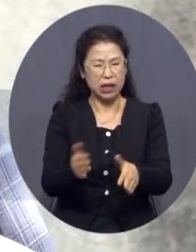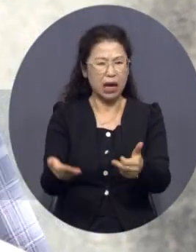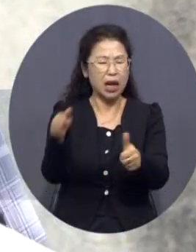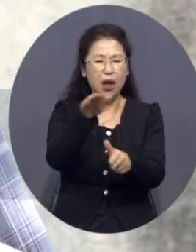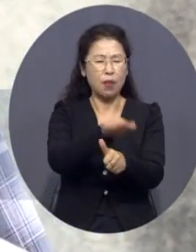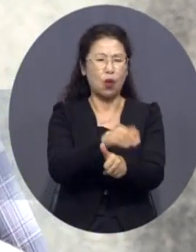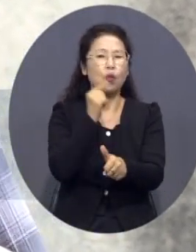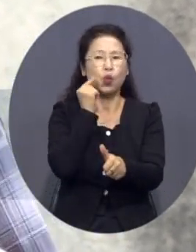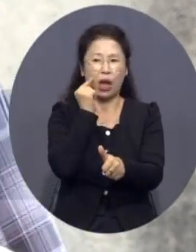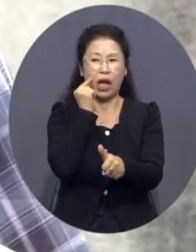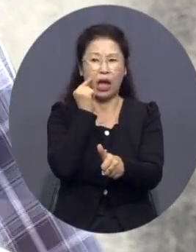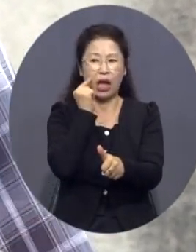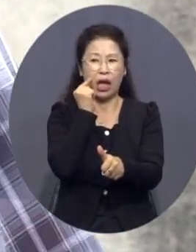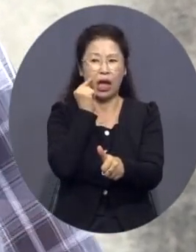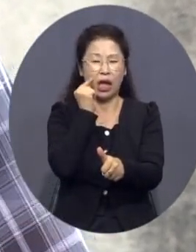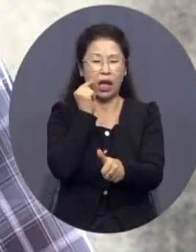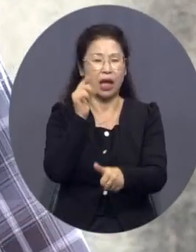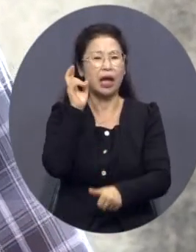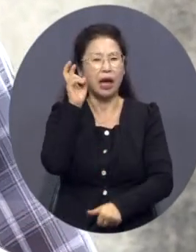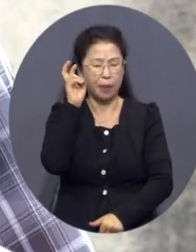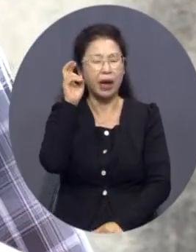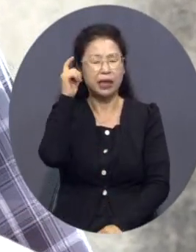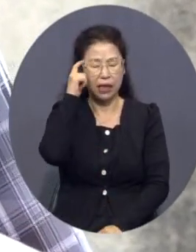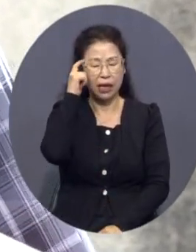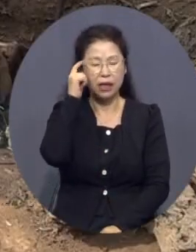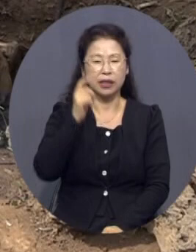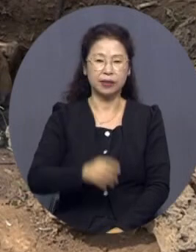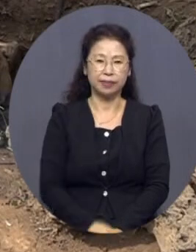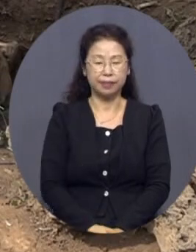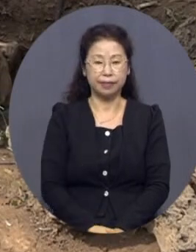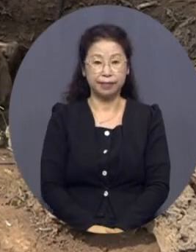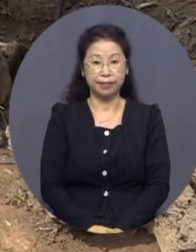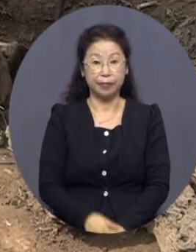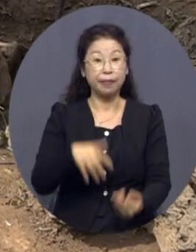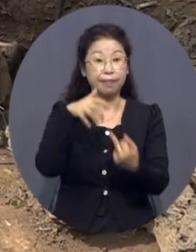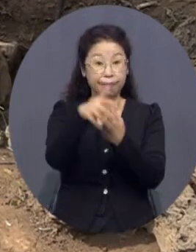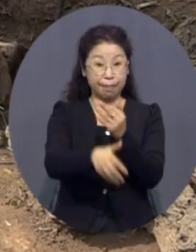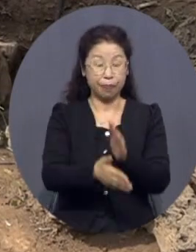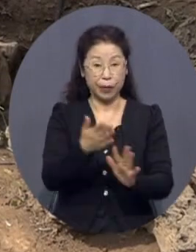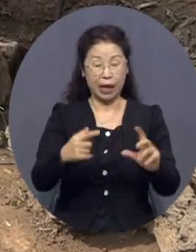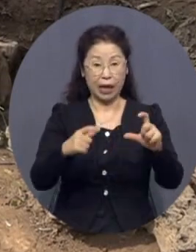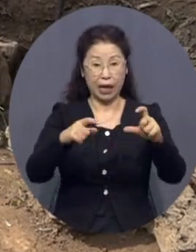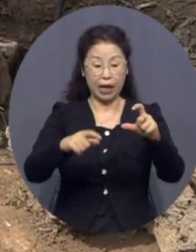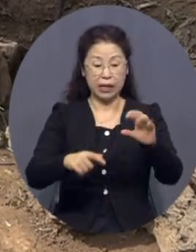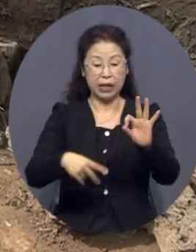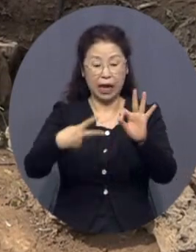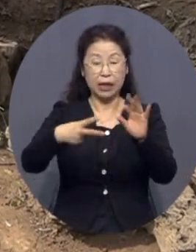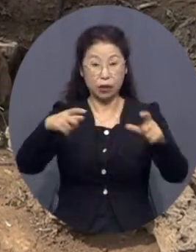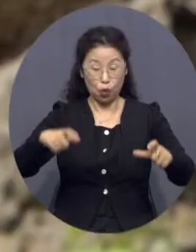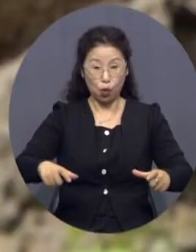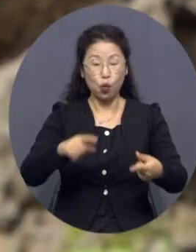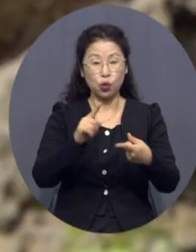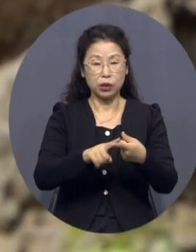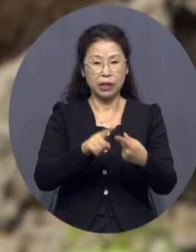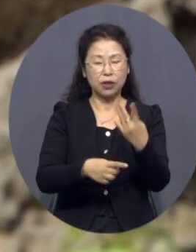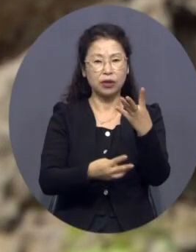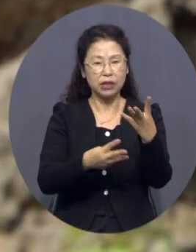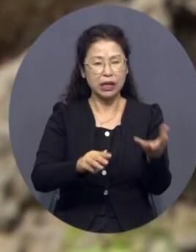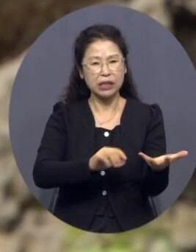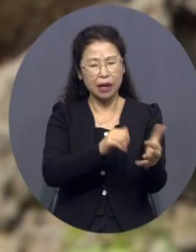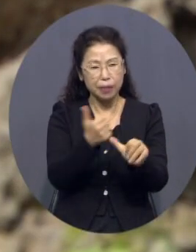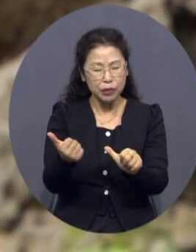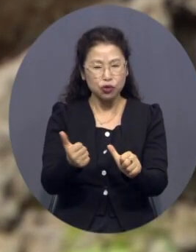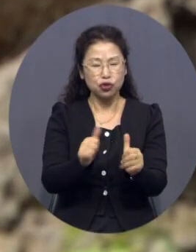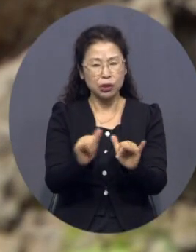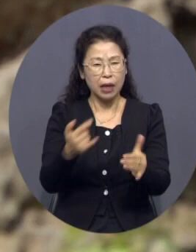못 쓰거든. 그렇게 한거 아닌가 나는 추측하지. 서귀포시 안덕면 동광리에서 4.3 희생자로 추정되는